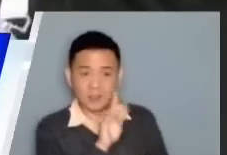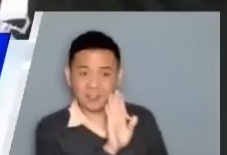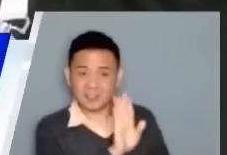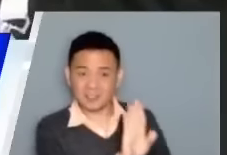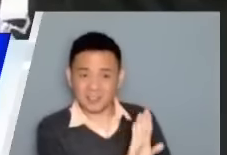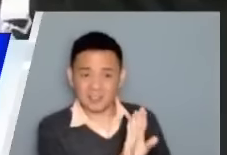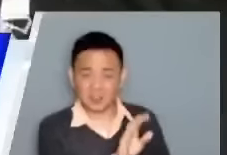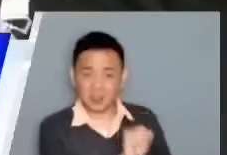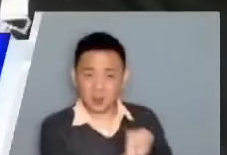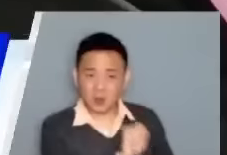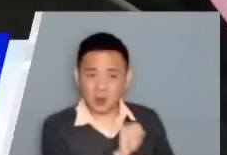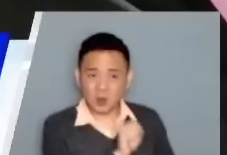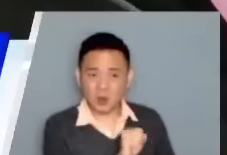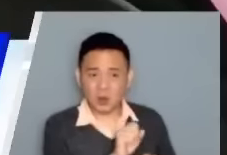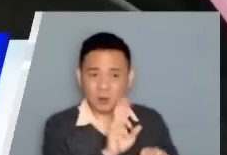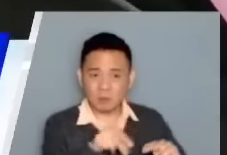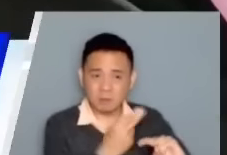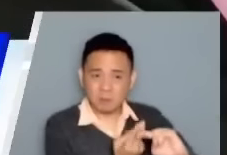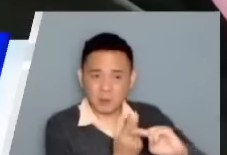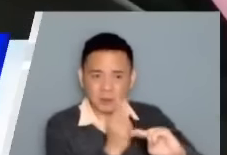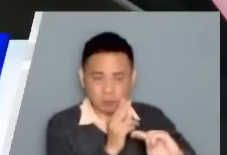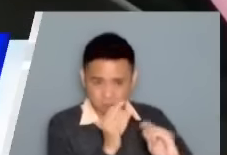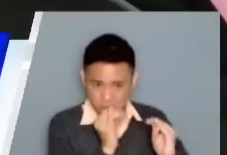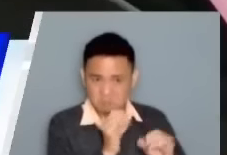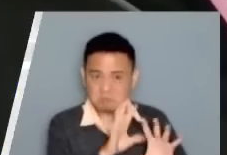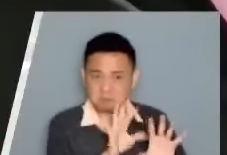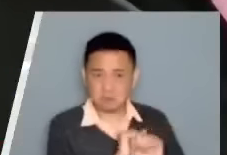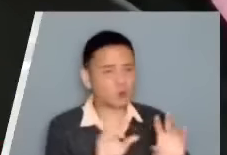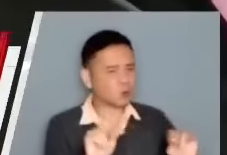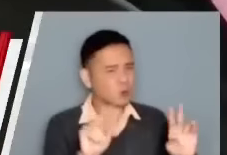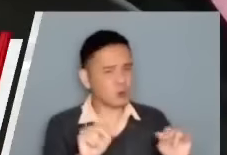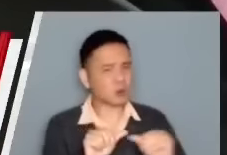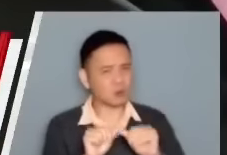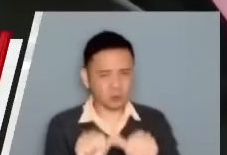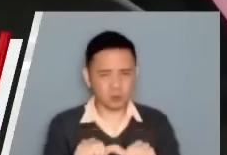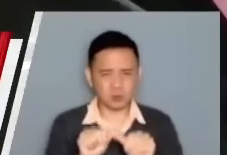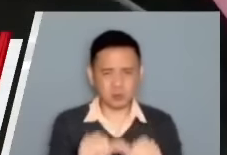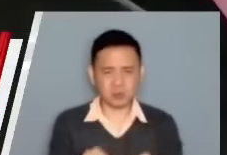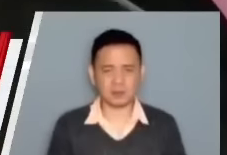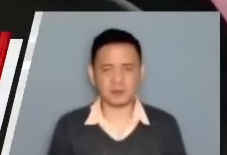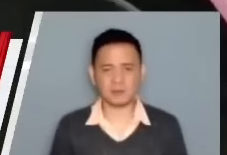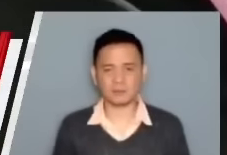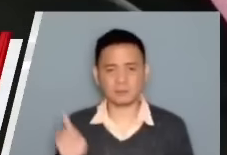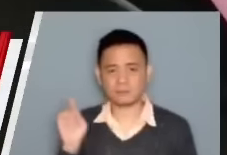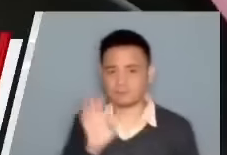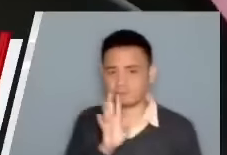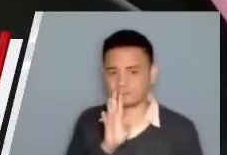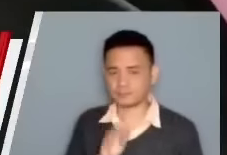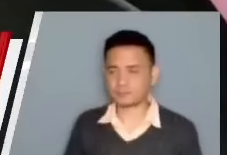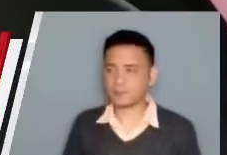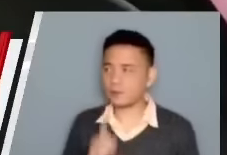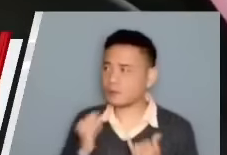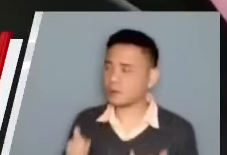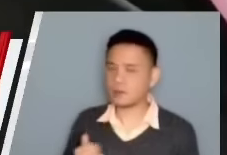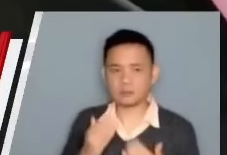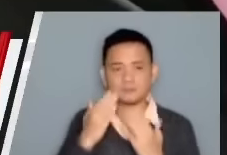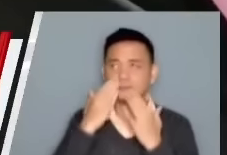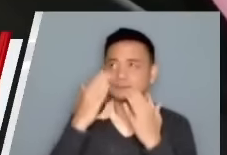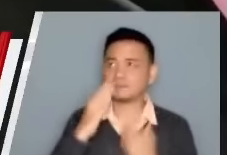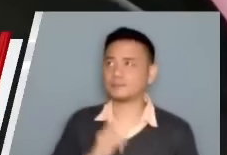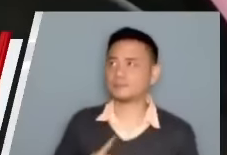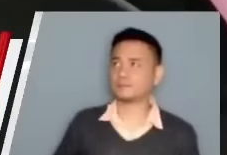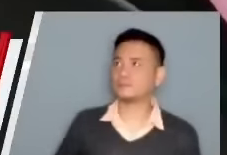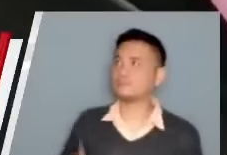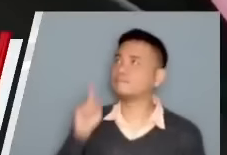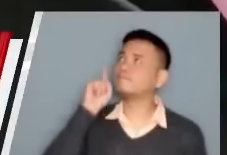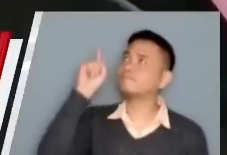mundo ng palakasan wala na po akong hinihiling iba pa ngayon sobrang Grateful po ako kay Lord na narinig niya po